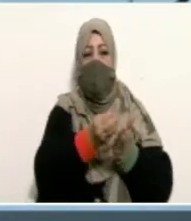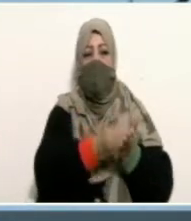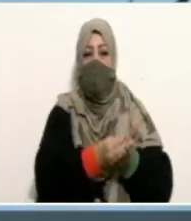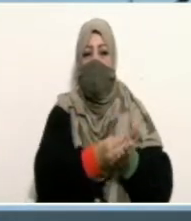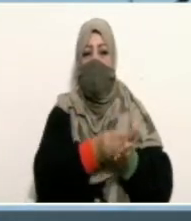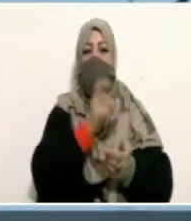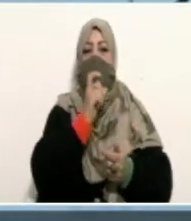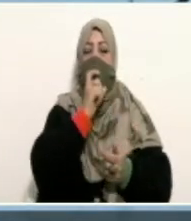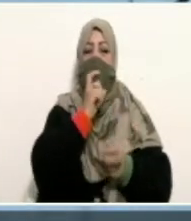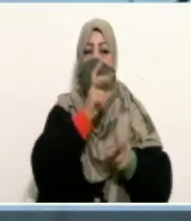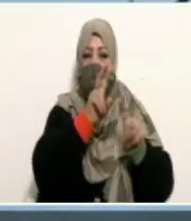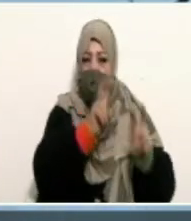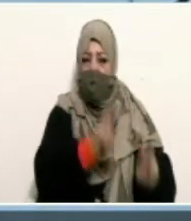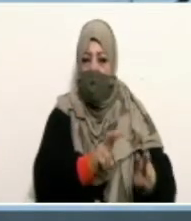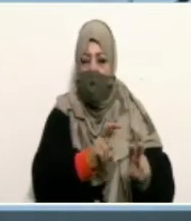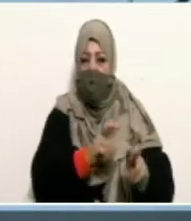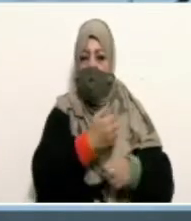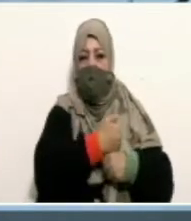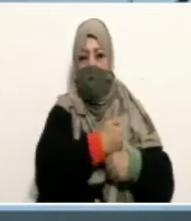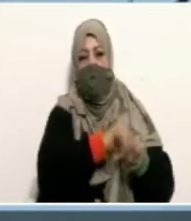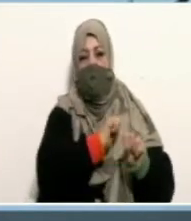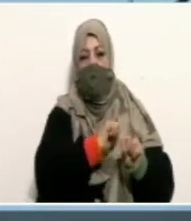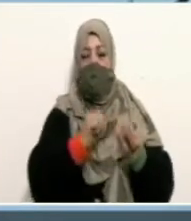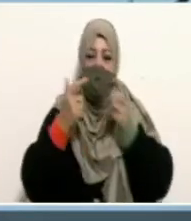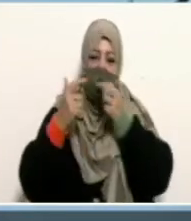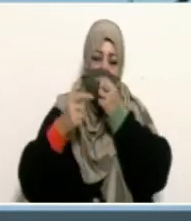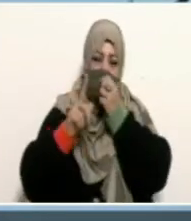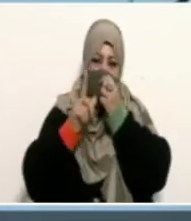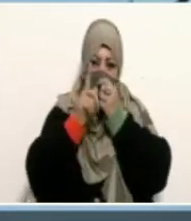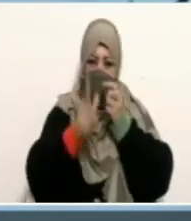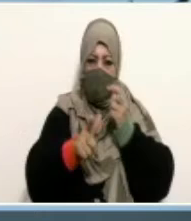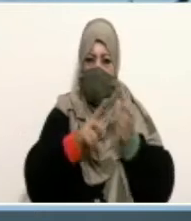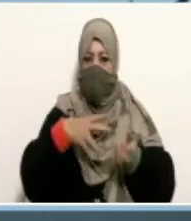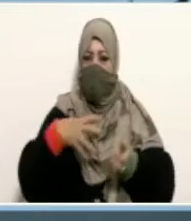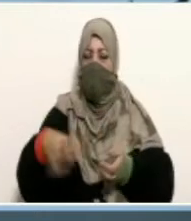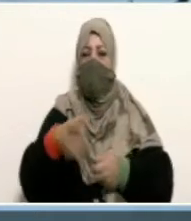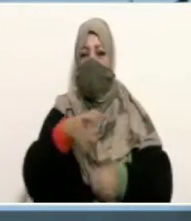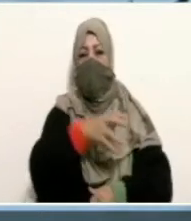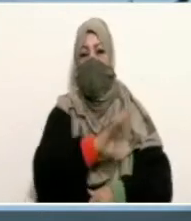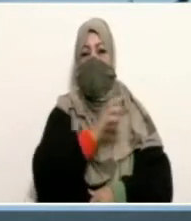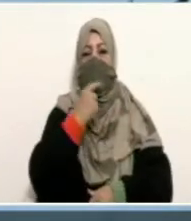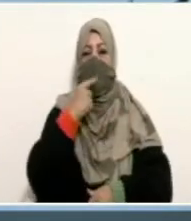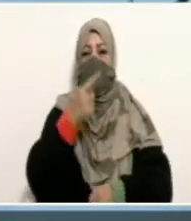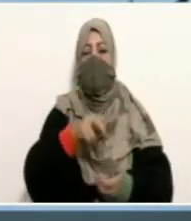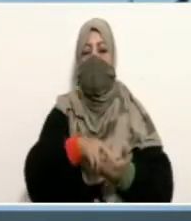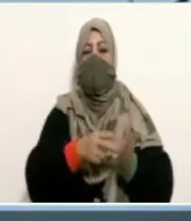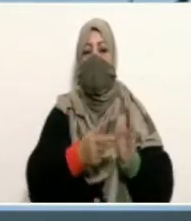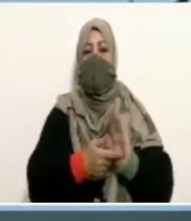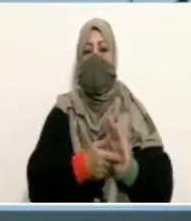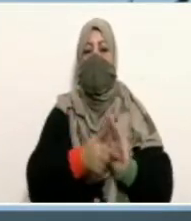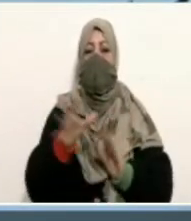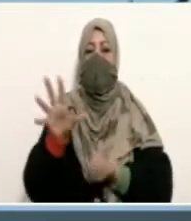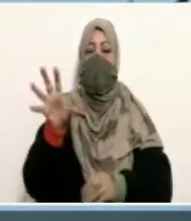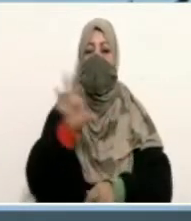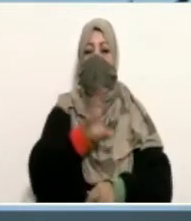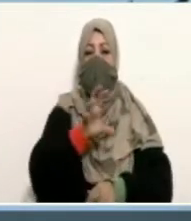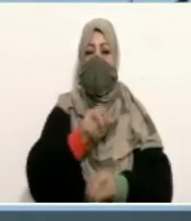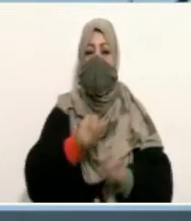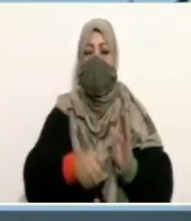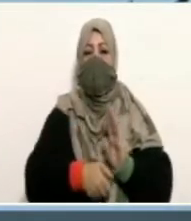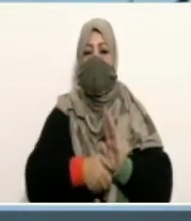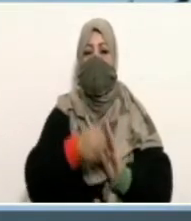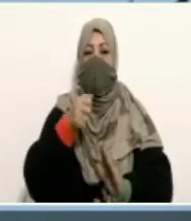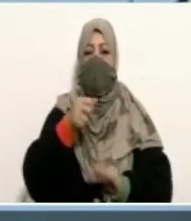مختلفة. فإذا هذا المسألة هي في الأصل فيها في ابتداء في خلاف بين العلماء، والأرجح